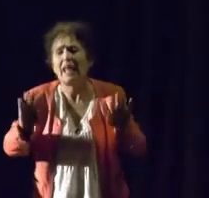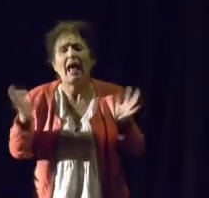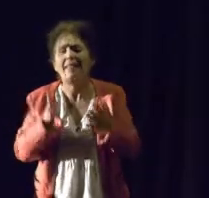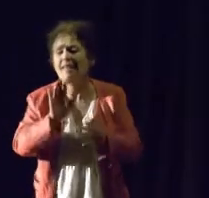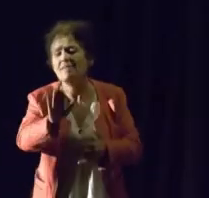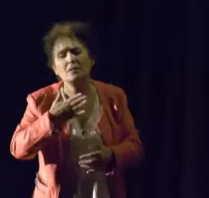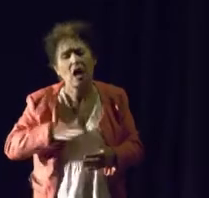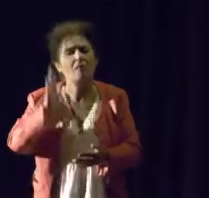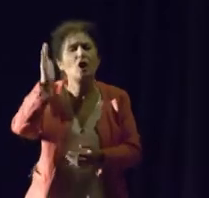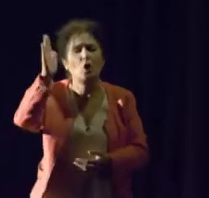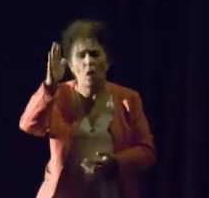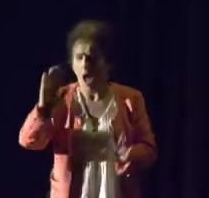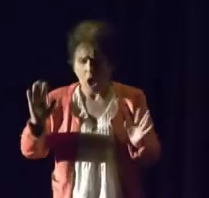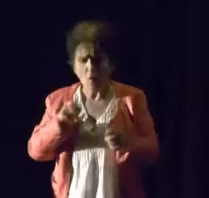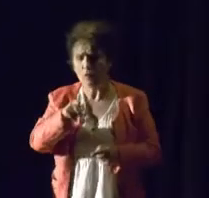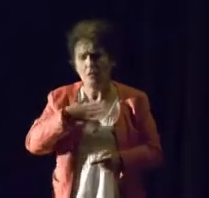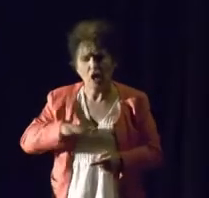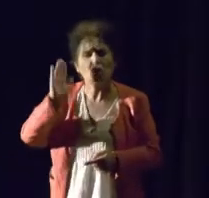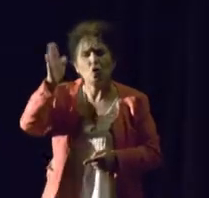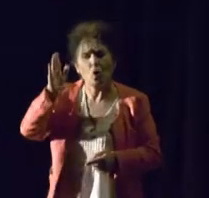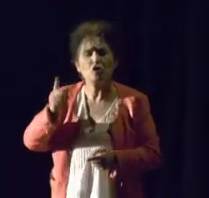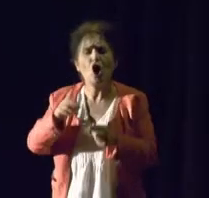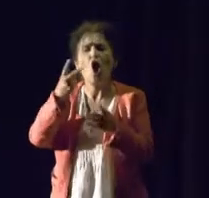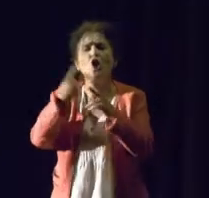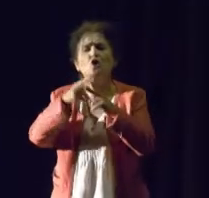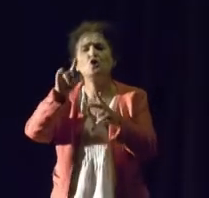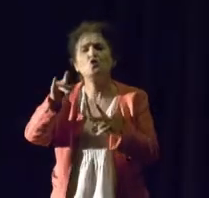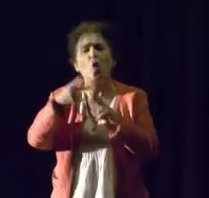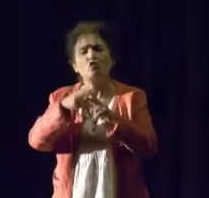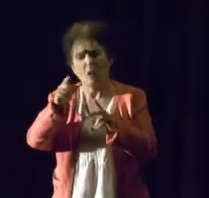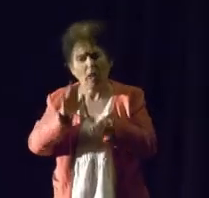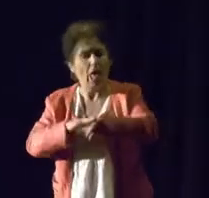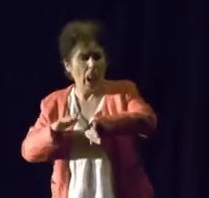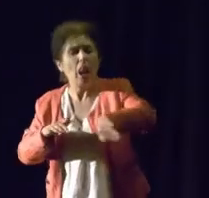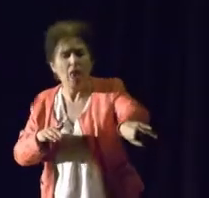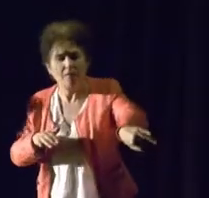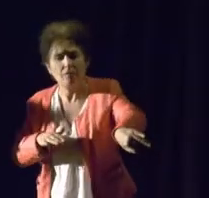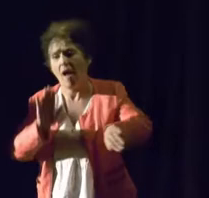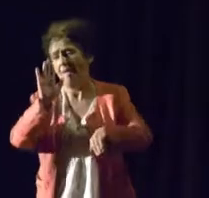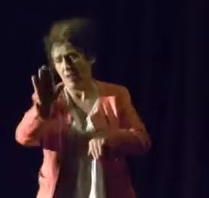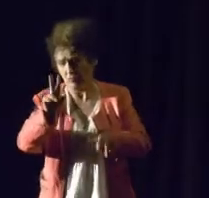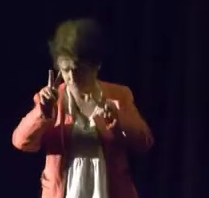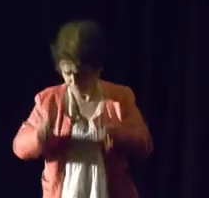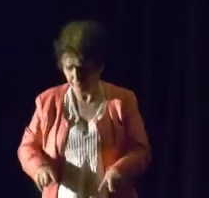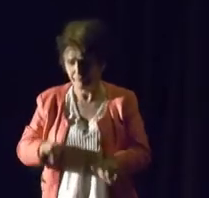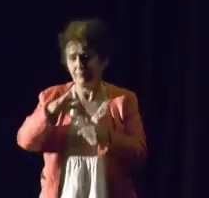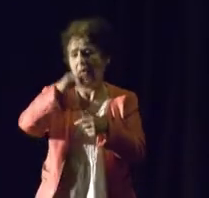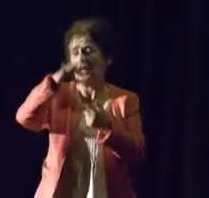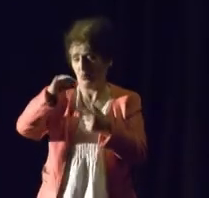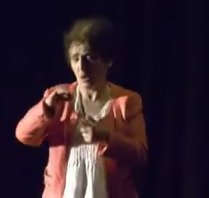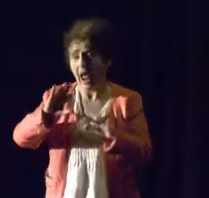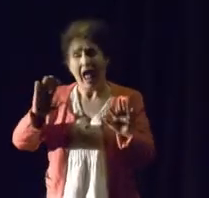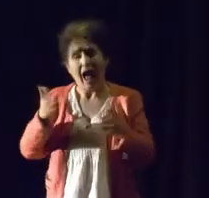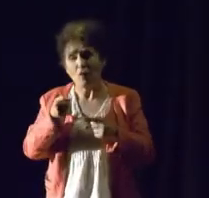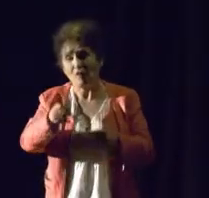отидите. Ако сте сакале да отидите на кај Чучер, тоа што сте тргнале лево е вашиот правилен избор. Ако